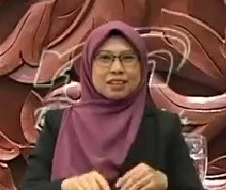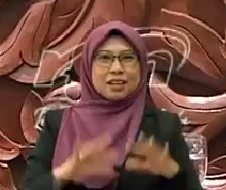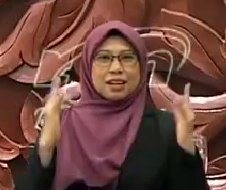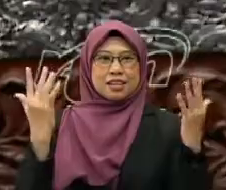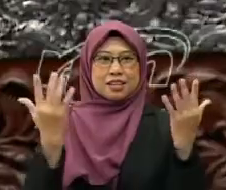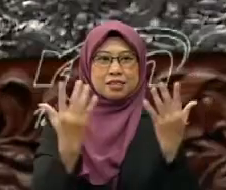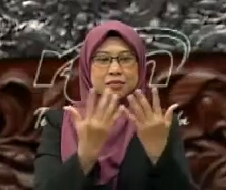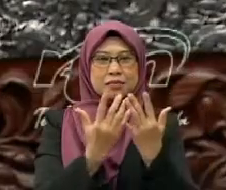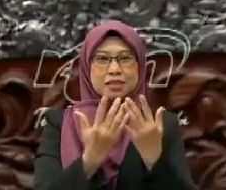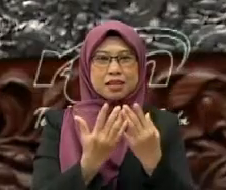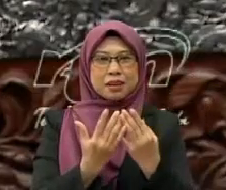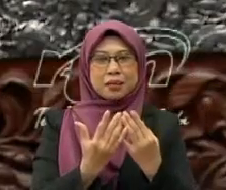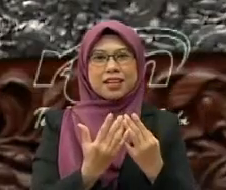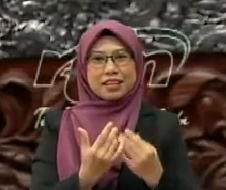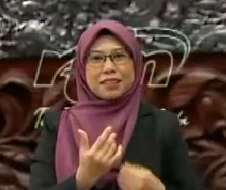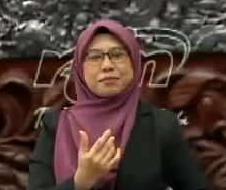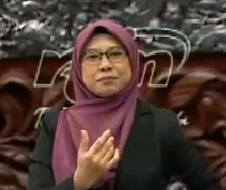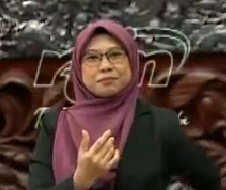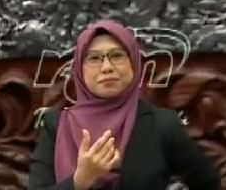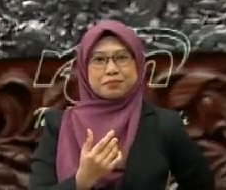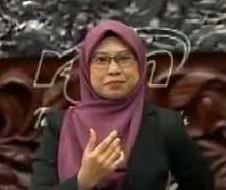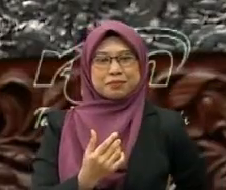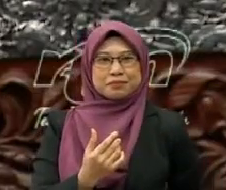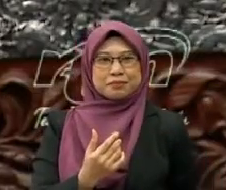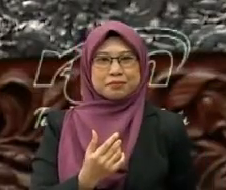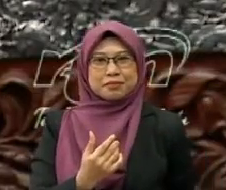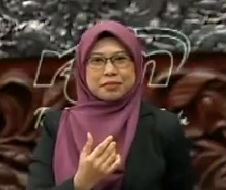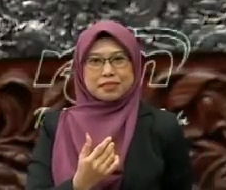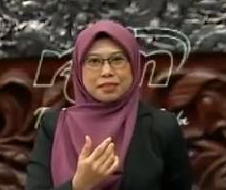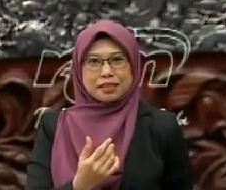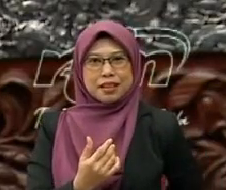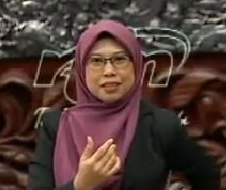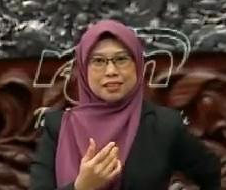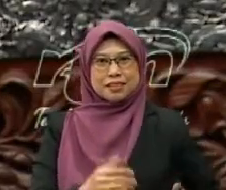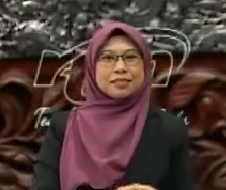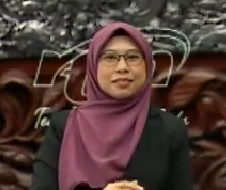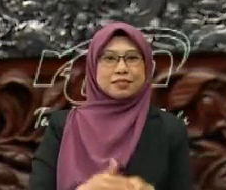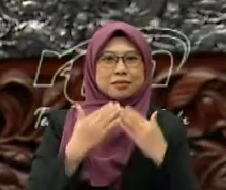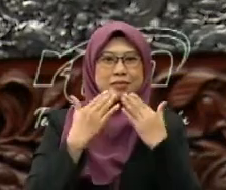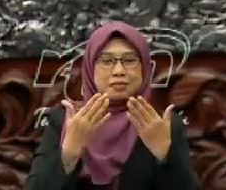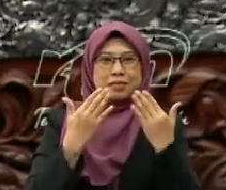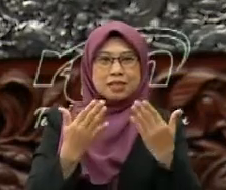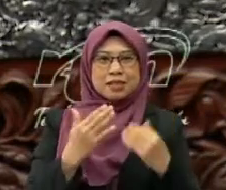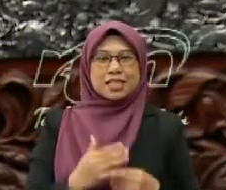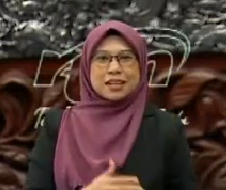bismillahirrahmanirrahim assalamualaikum warahmatullahi wabarakatuh dan salam sejahtera terima